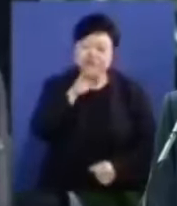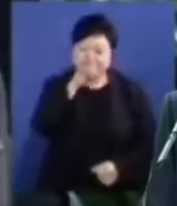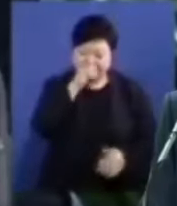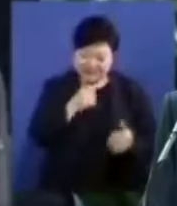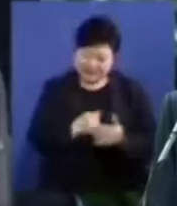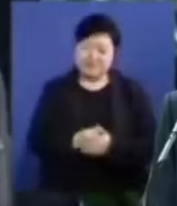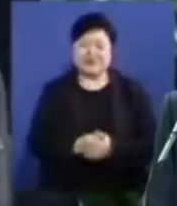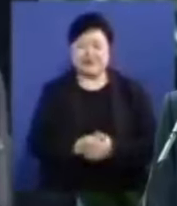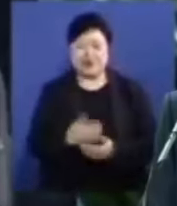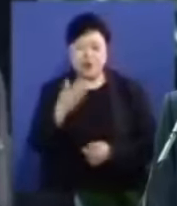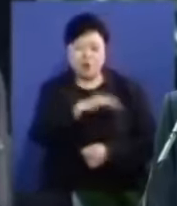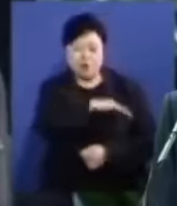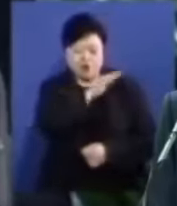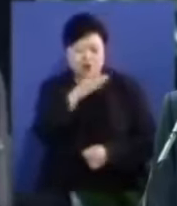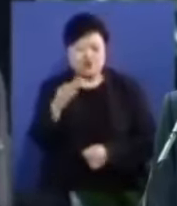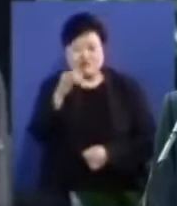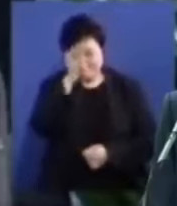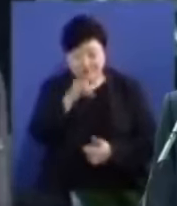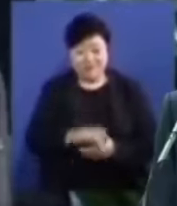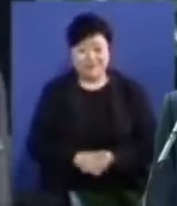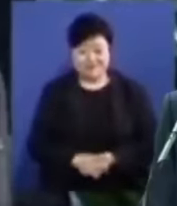그렇게 하기 때문에 근육이 붙습니다.